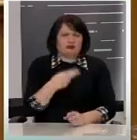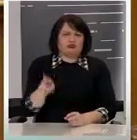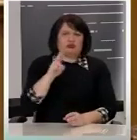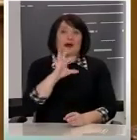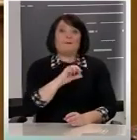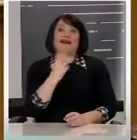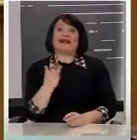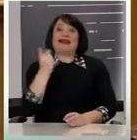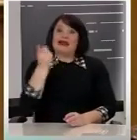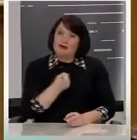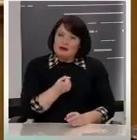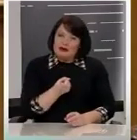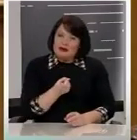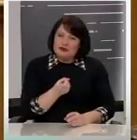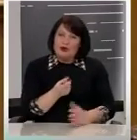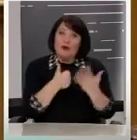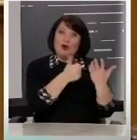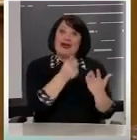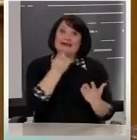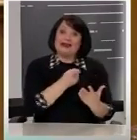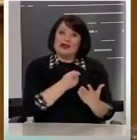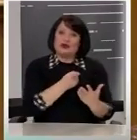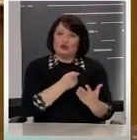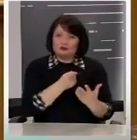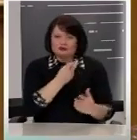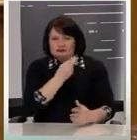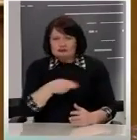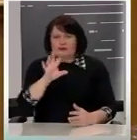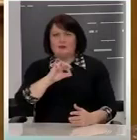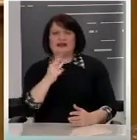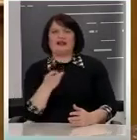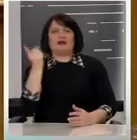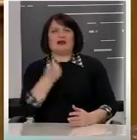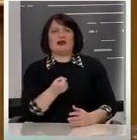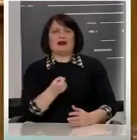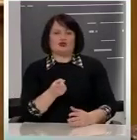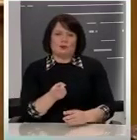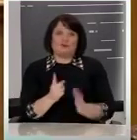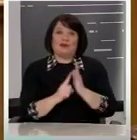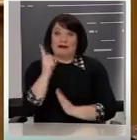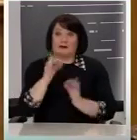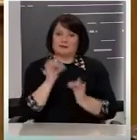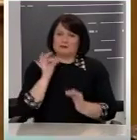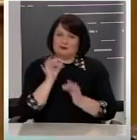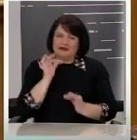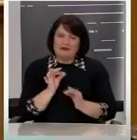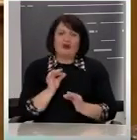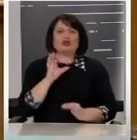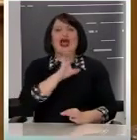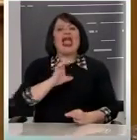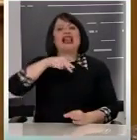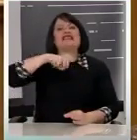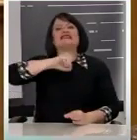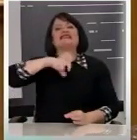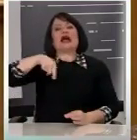στο 53% από 6% το περασμένο Οκτώβριο. Τις 11 Σεπτεμβρίου η Ελστάτ